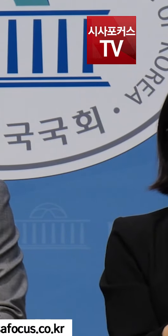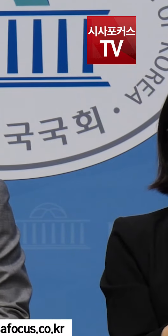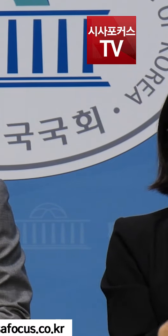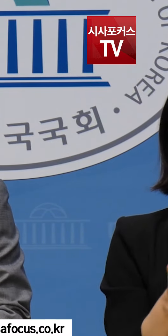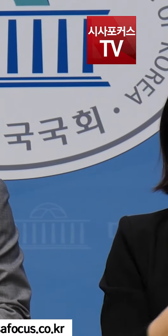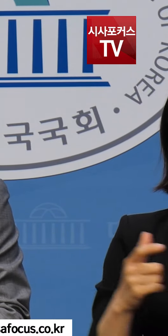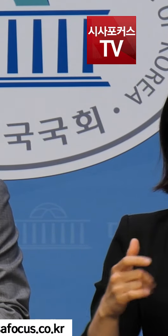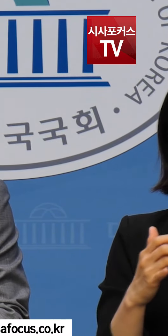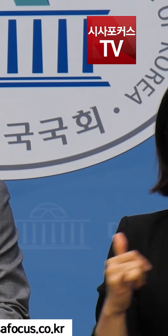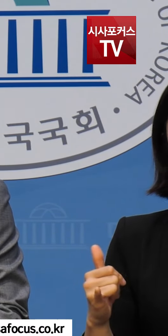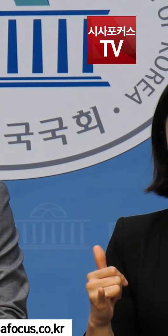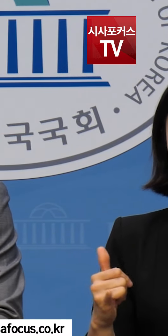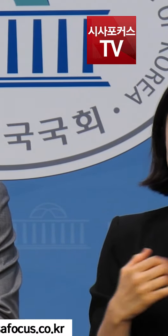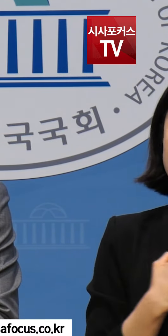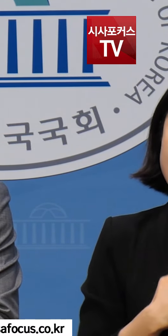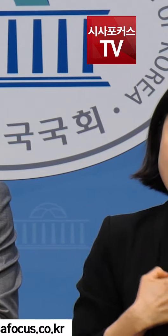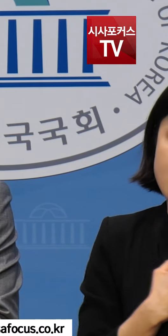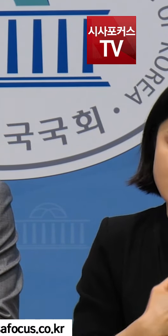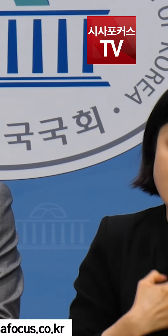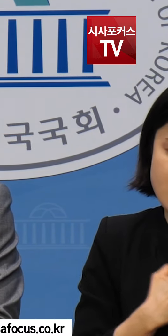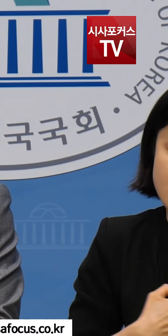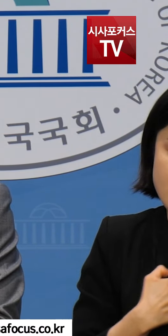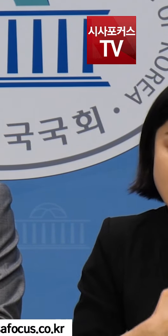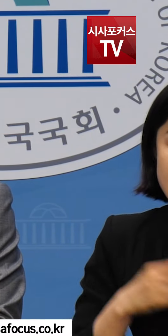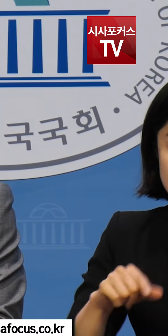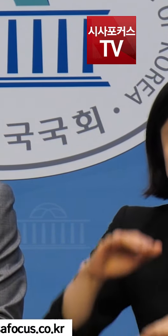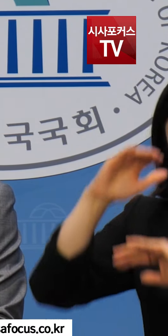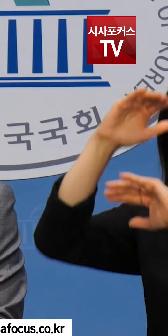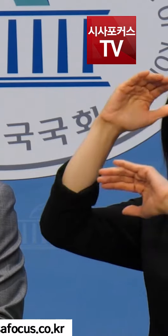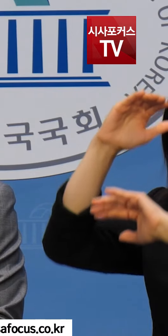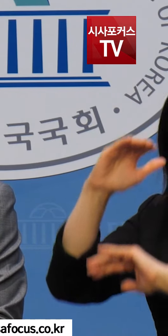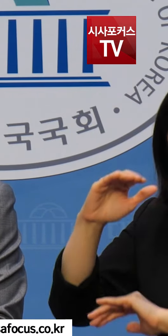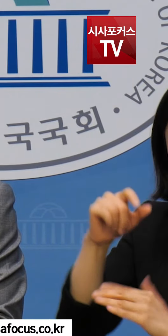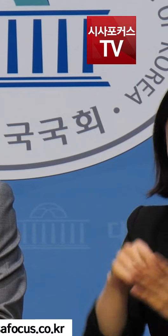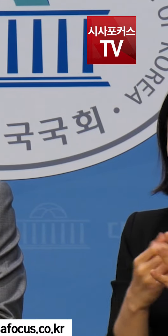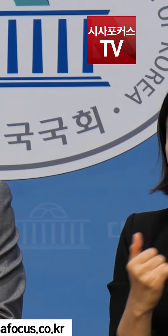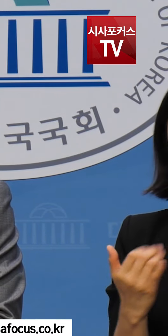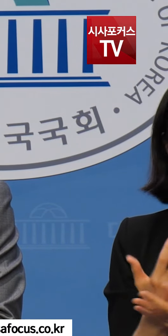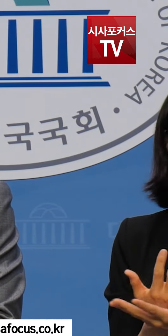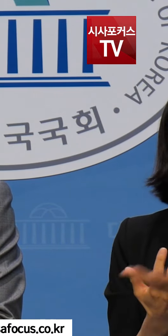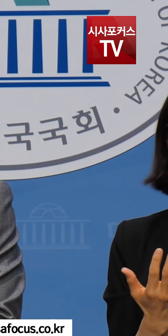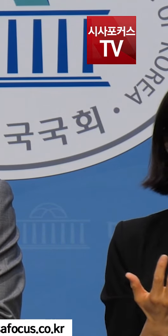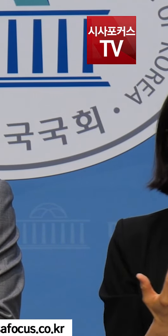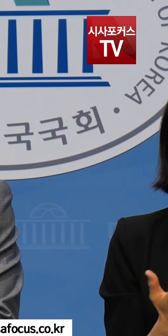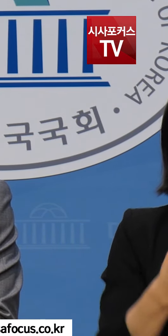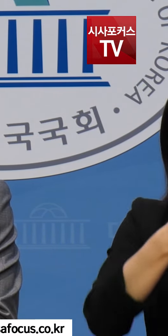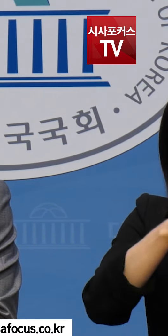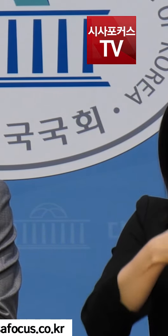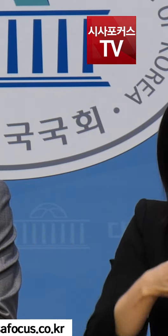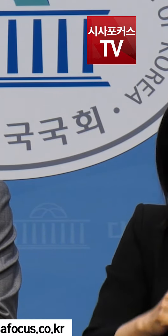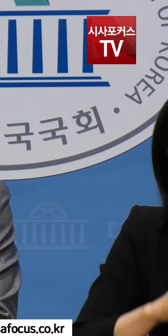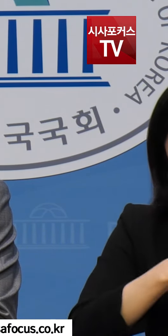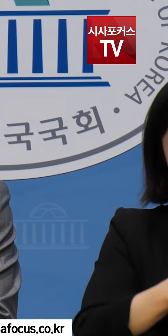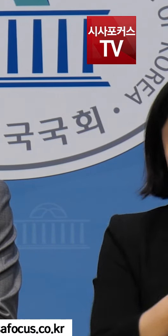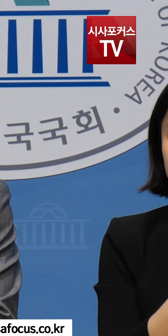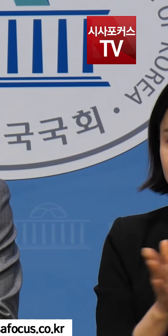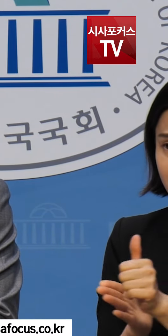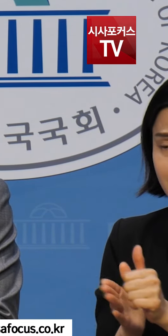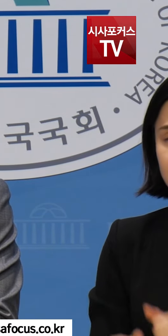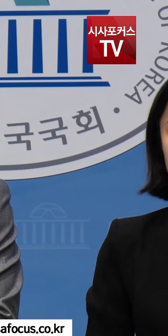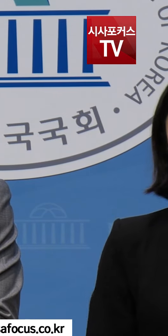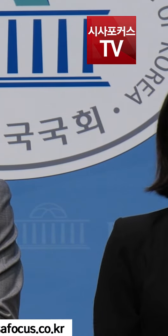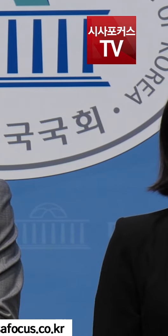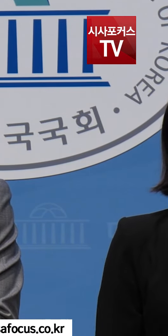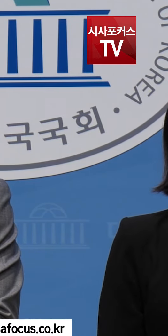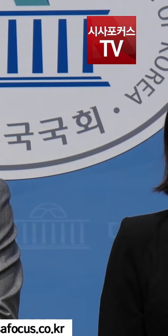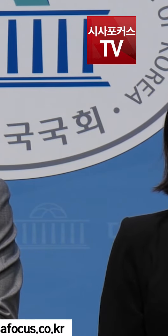절절한 이야기를 언론인 동지들의 언론인들께서 좀 더 잘 취재해 주시기를 부탁 말씀을 드립니다.